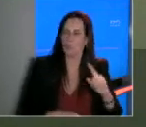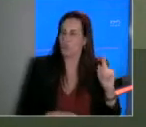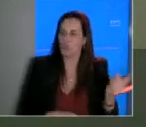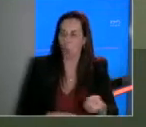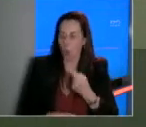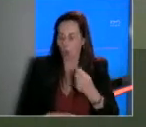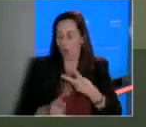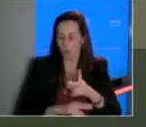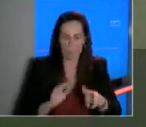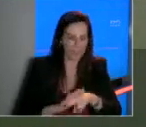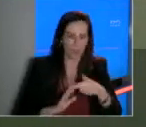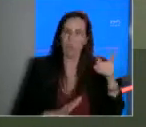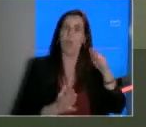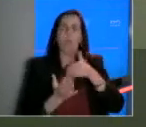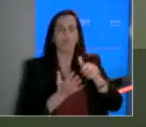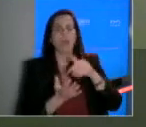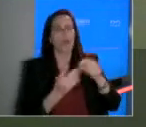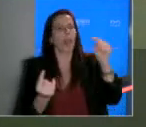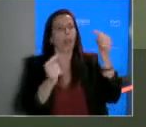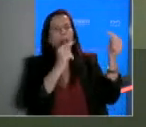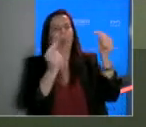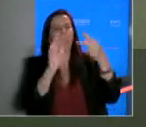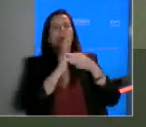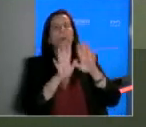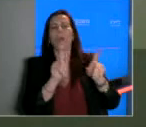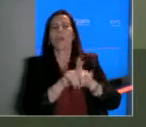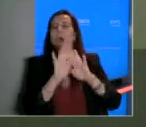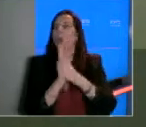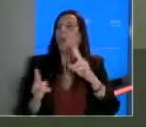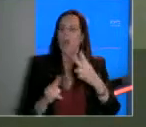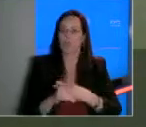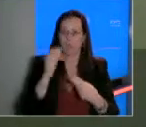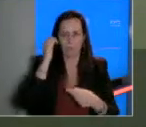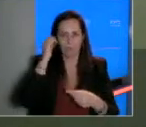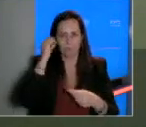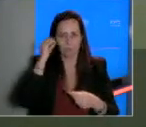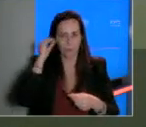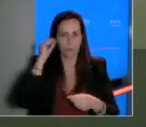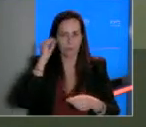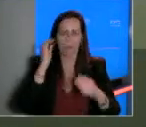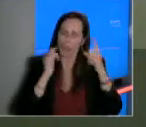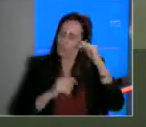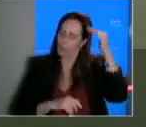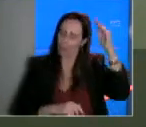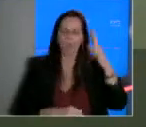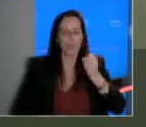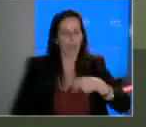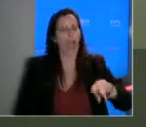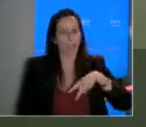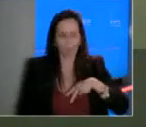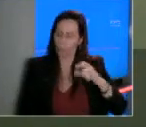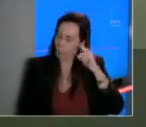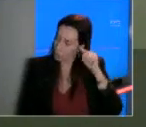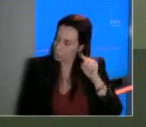שכולנו חווים, ומצד שני הם ממשיכים להתקוטט כאילו הכל רגיל. אני חושבת שהוא התנהג כמבוגר אחראי,